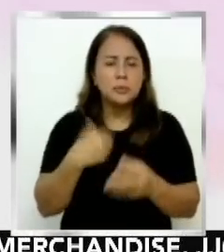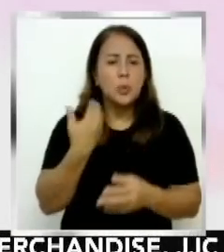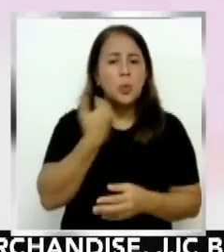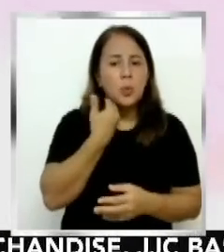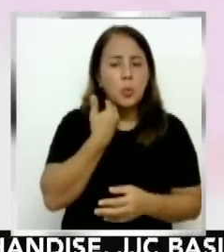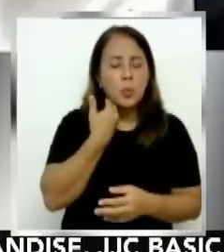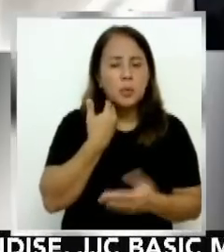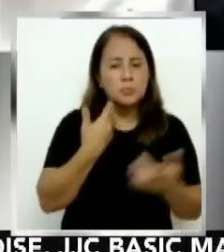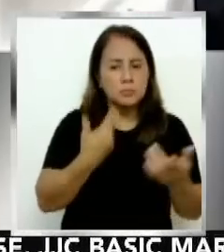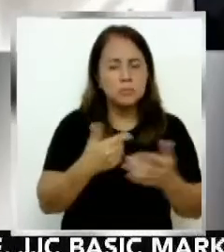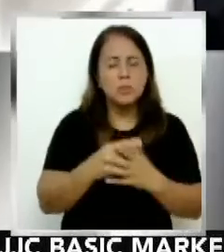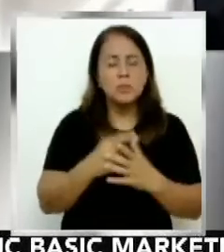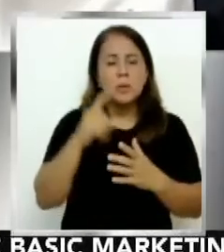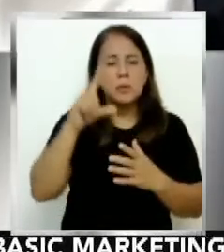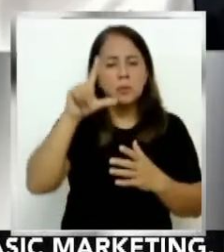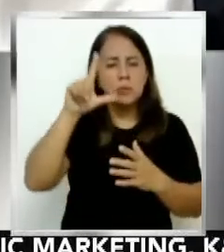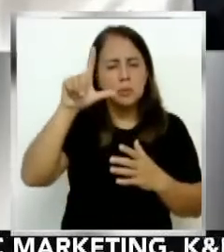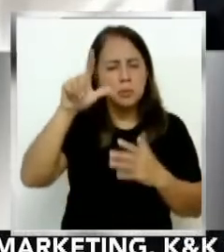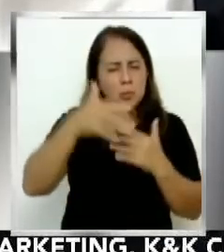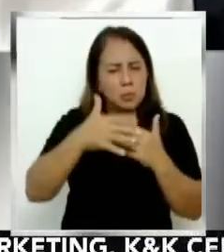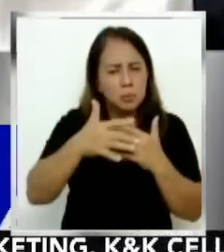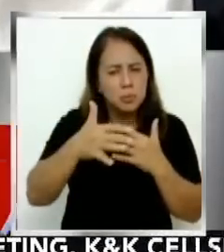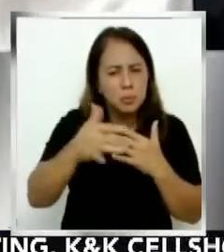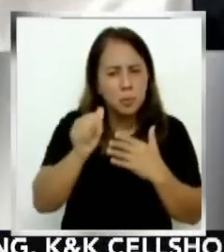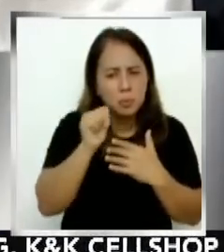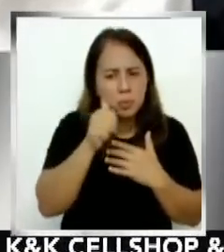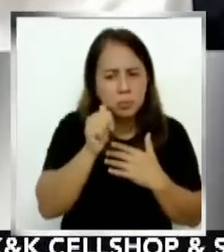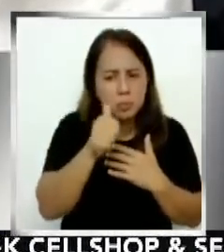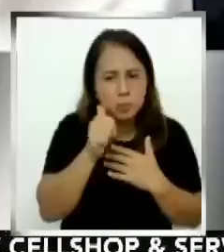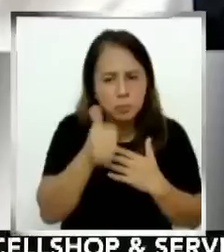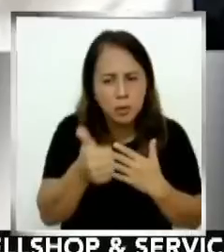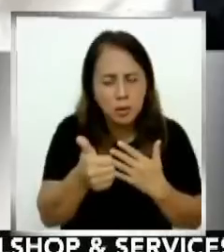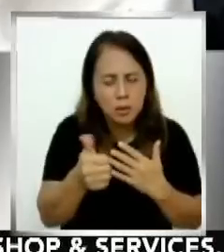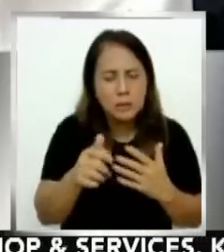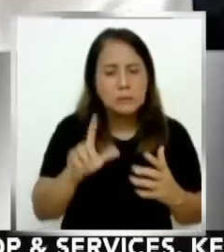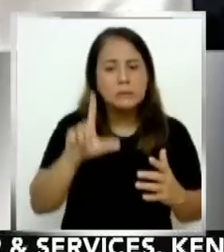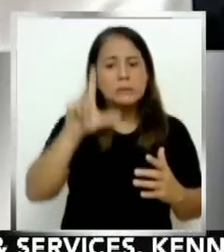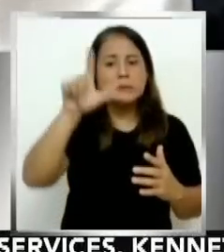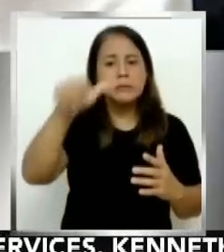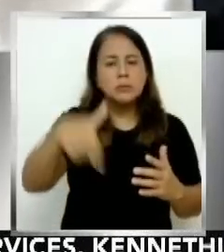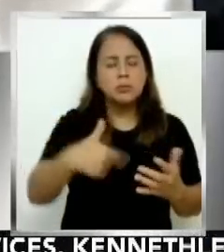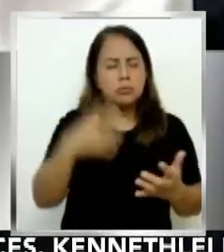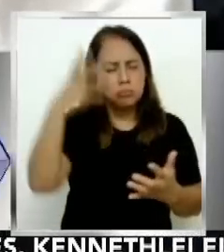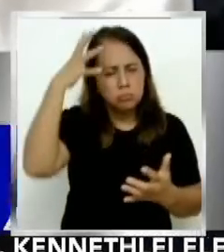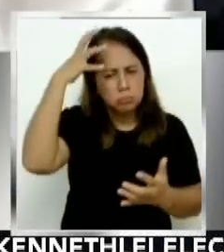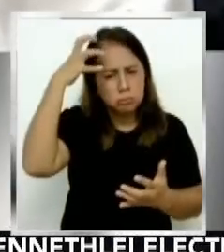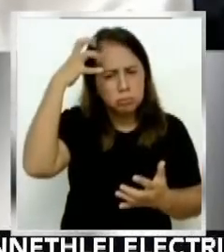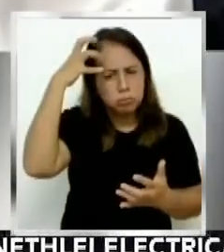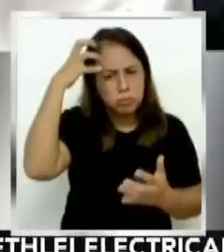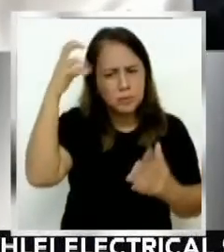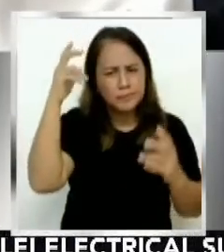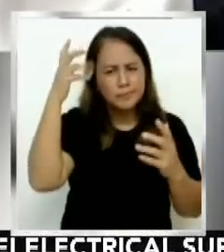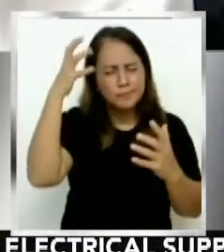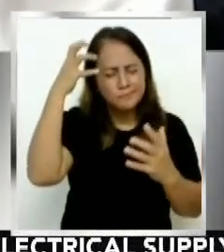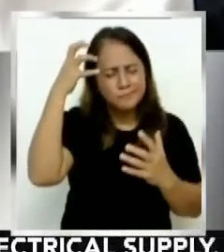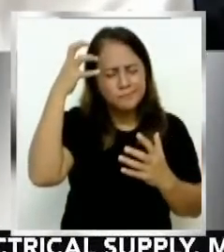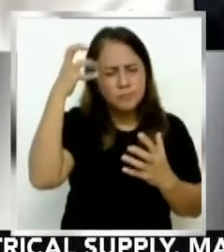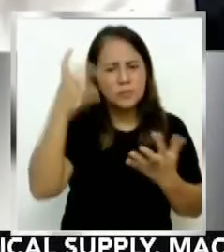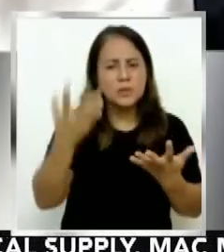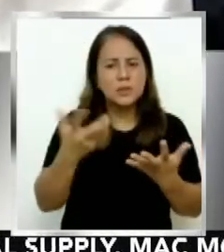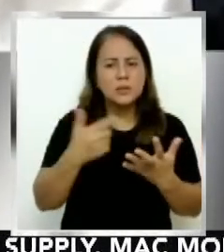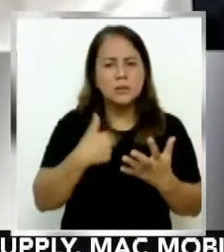ang ilang araw. Bigla na naman po siya nakaramdam ng sakit ng ulo. Mm-hmm. Lalamig na po siya.